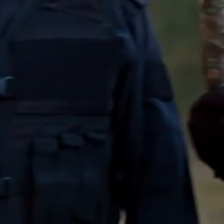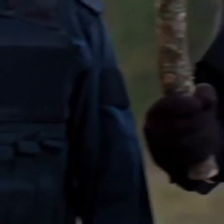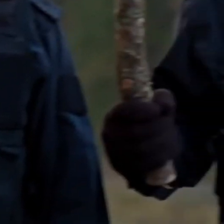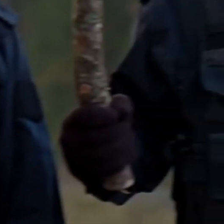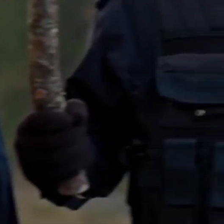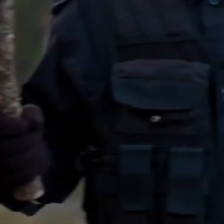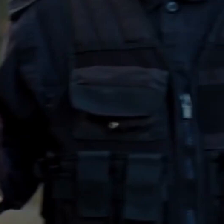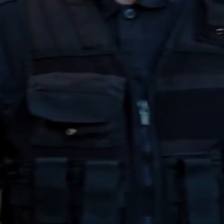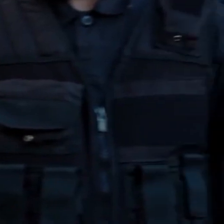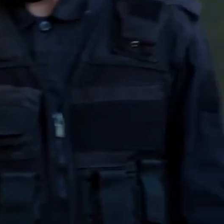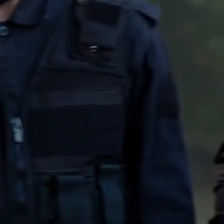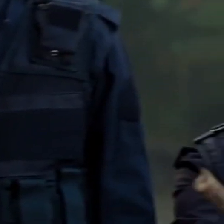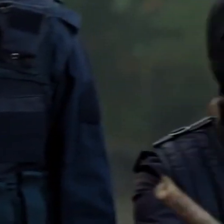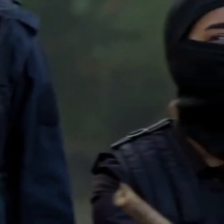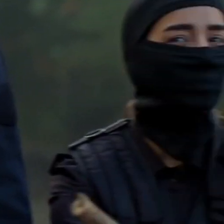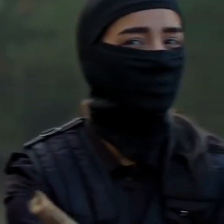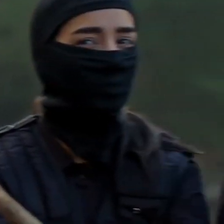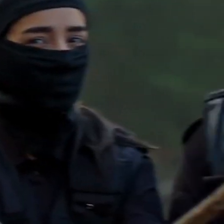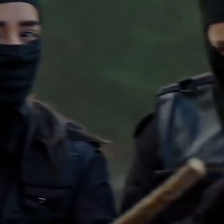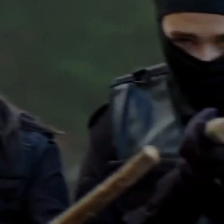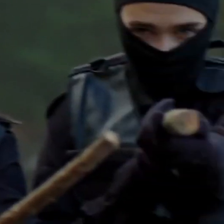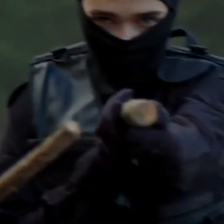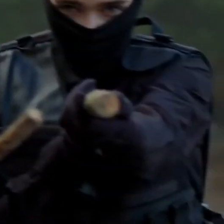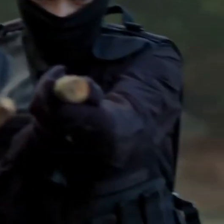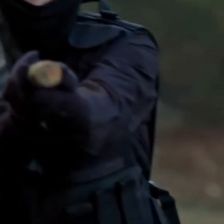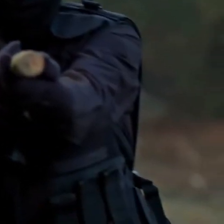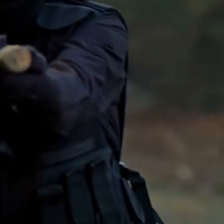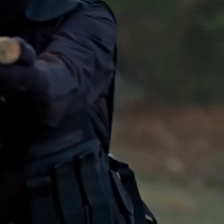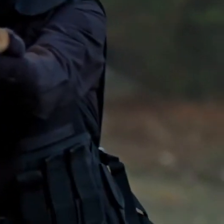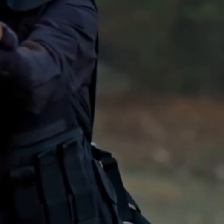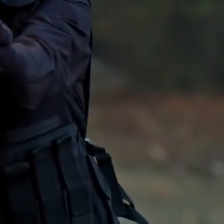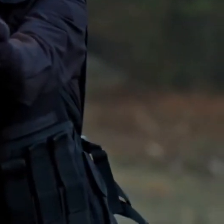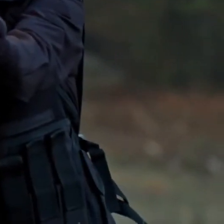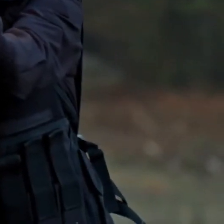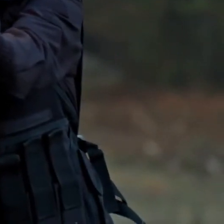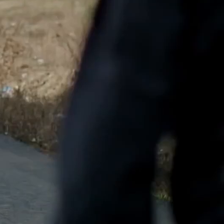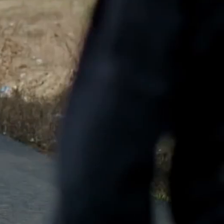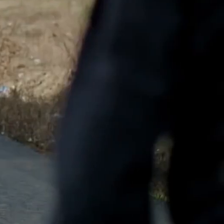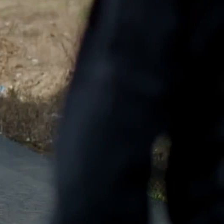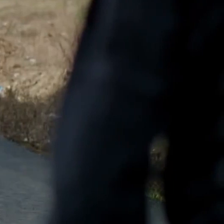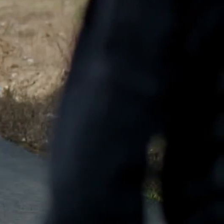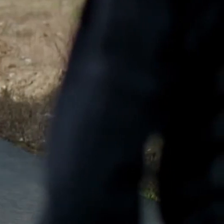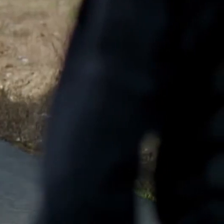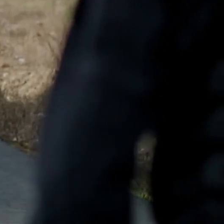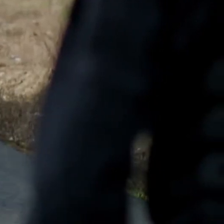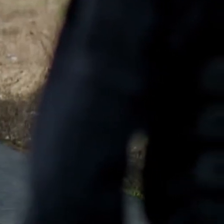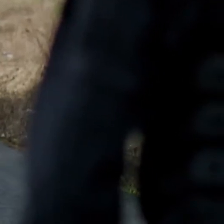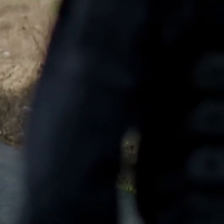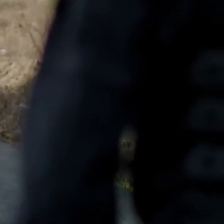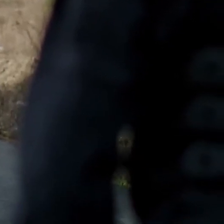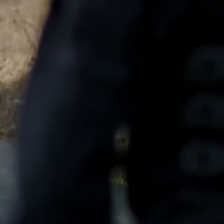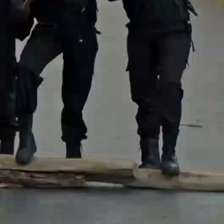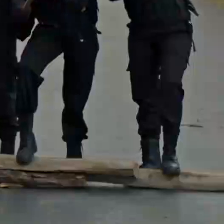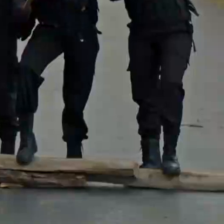hepsinin gözü onda. Yüzlerinde kar maskeleri var. Sadece gözleri ve alınları açıkta. Tuğba iki sopasını birbirine çaprazlamış. Her an